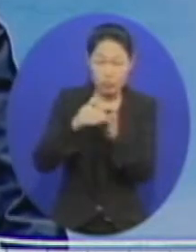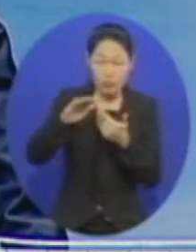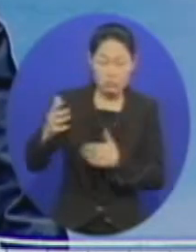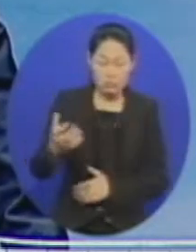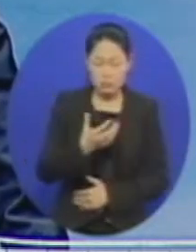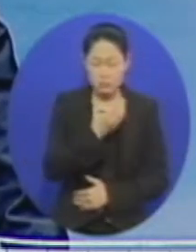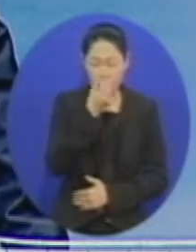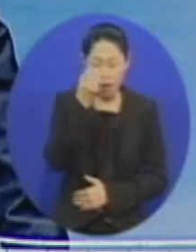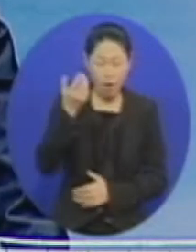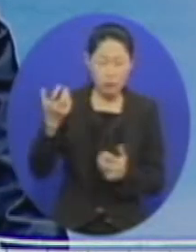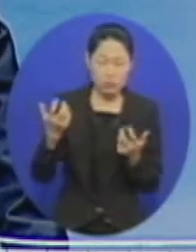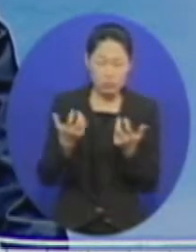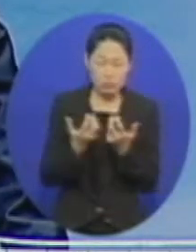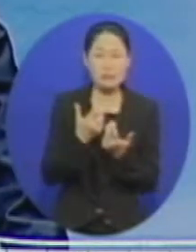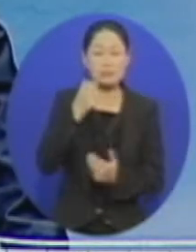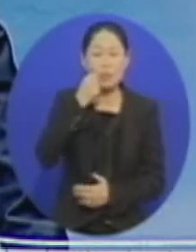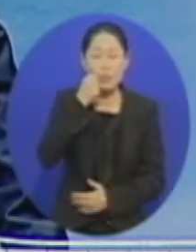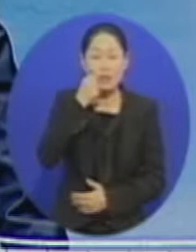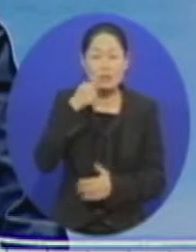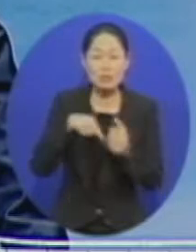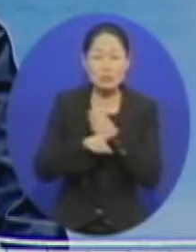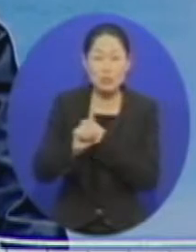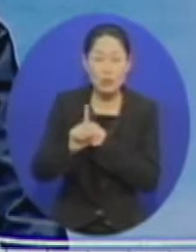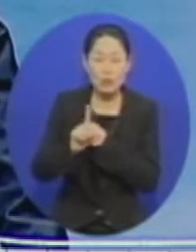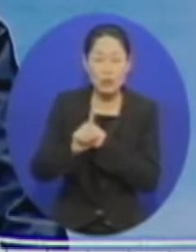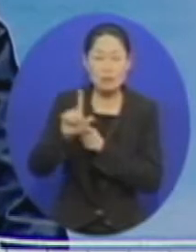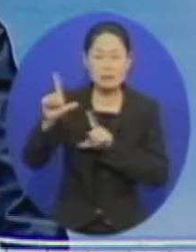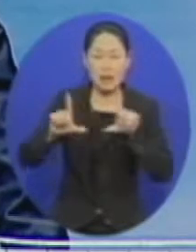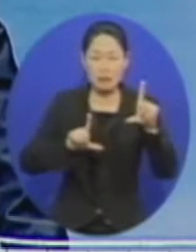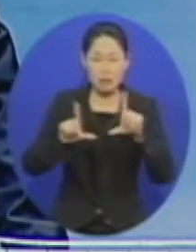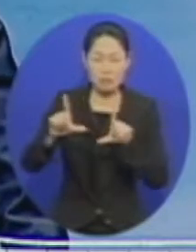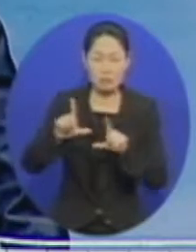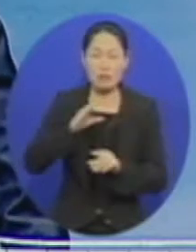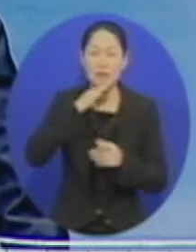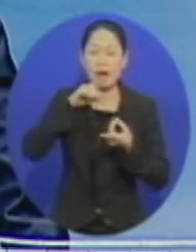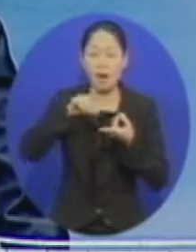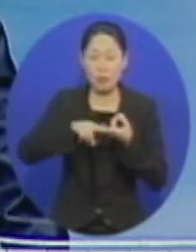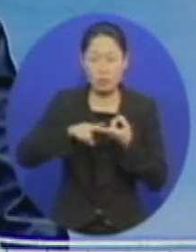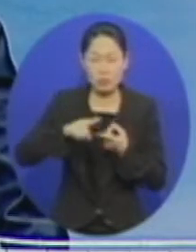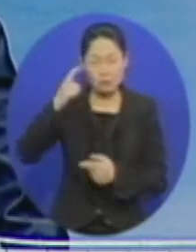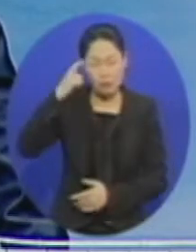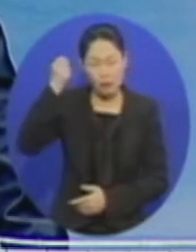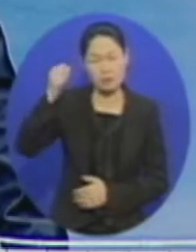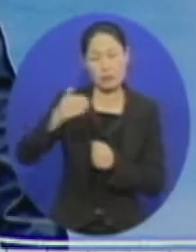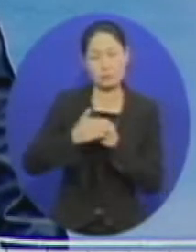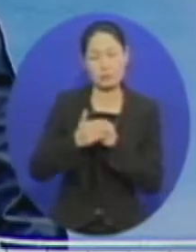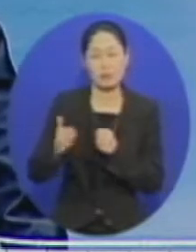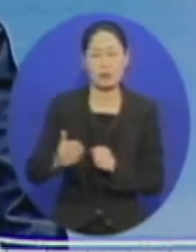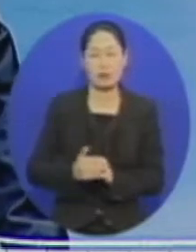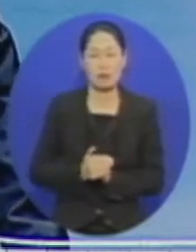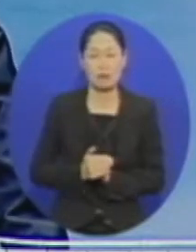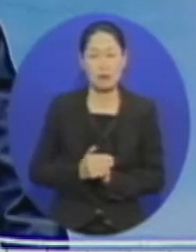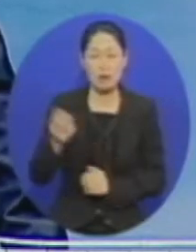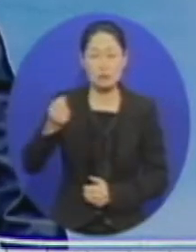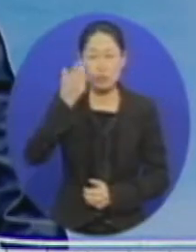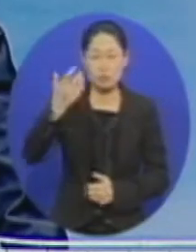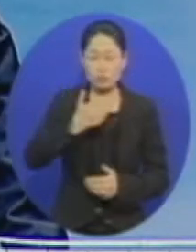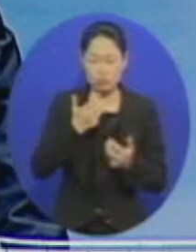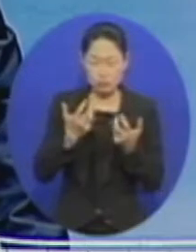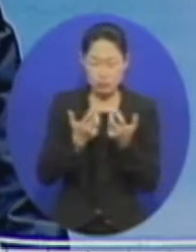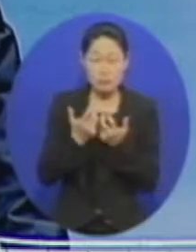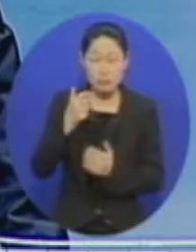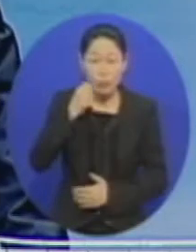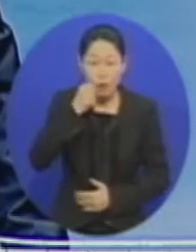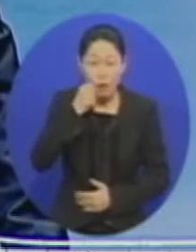성령 충만하지 못한 상태를 그냥 당연한 것으로 여기기 때문 이에요 성령 충만하지 못한